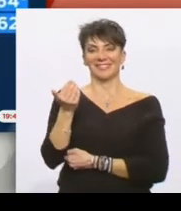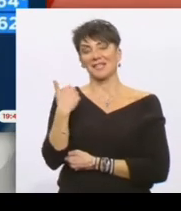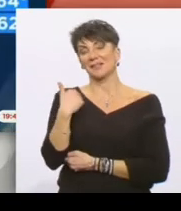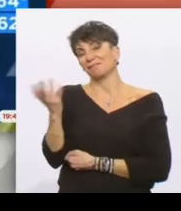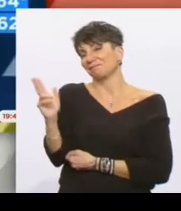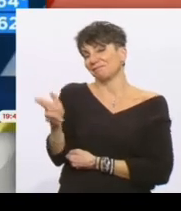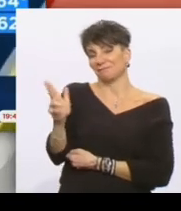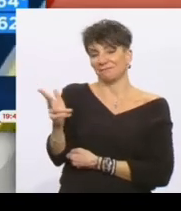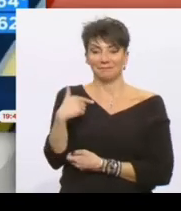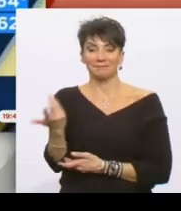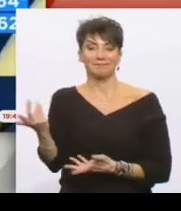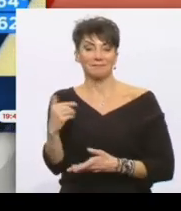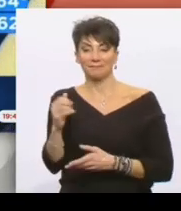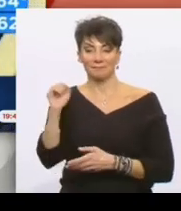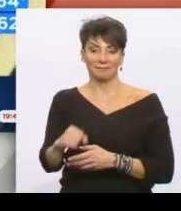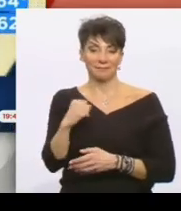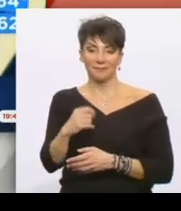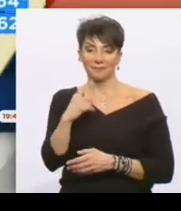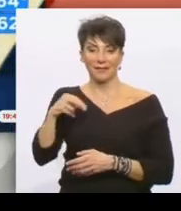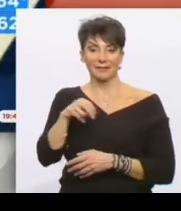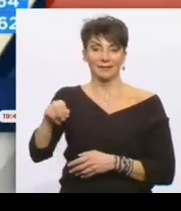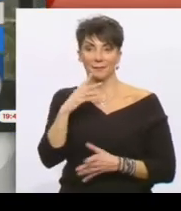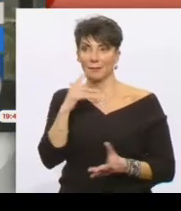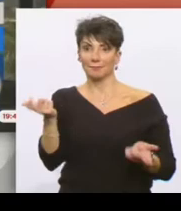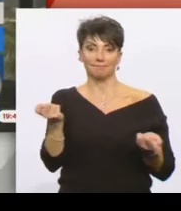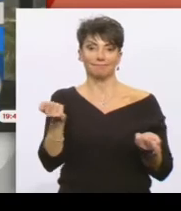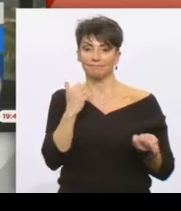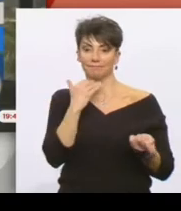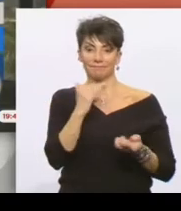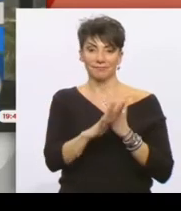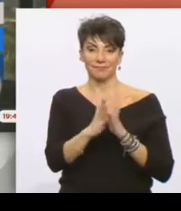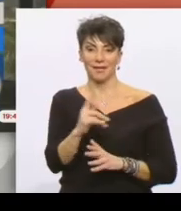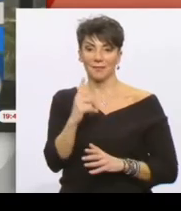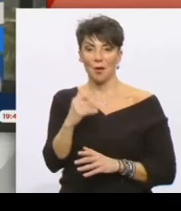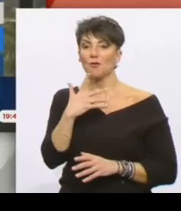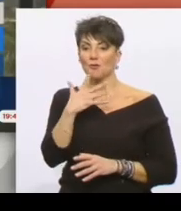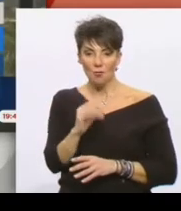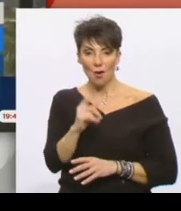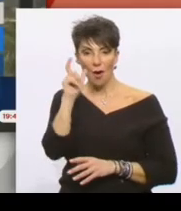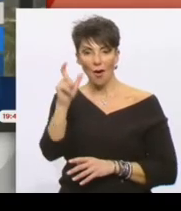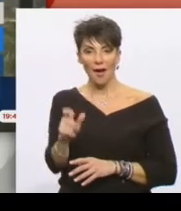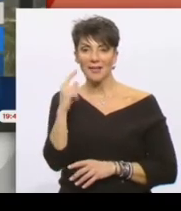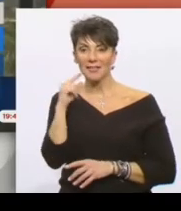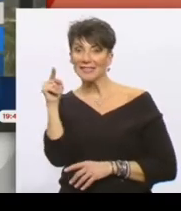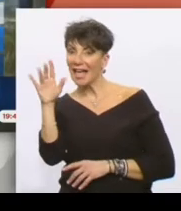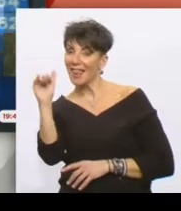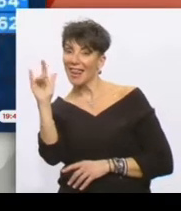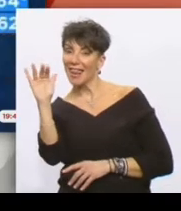πρόβλεψη του καιρού. He walks now, guys, so I've lost all control. Και όλα συνέβησαν γιατί η εντυπωσιακή